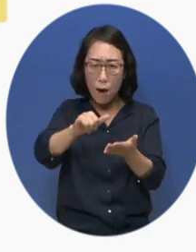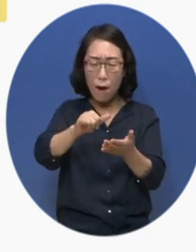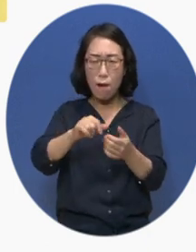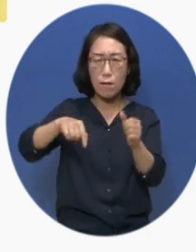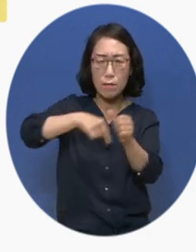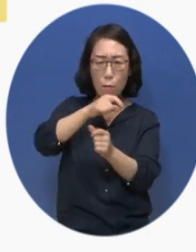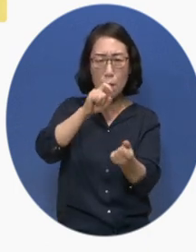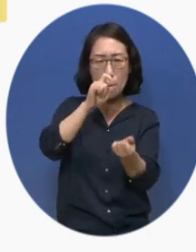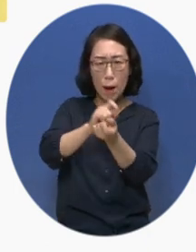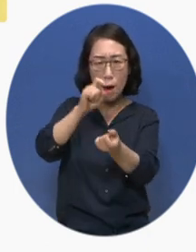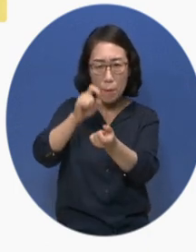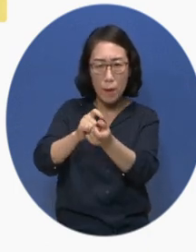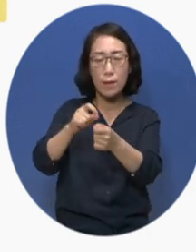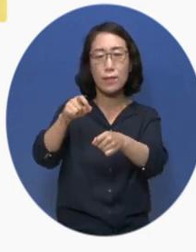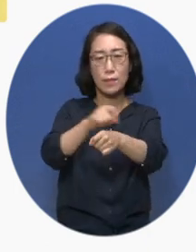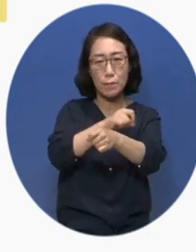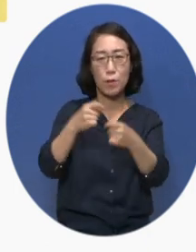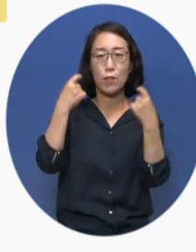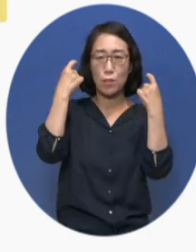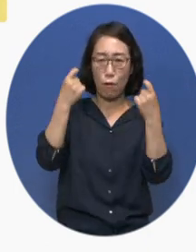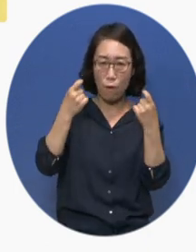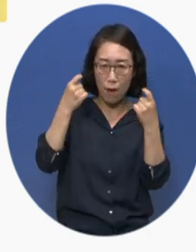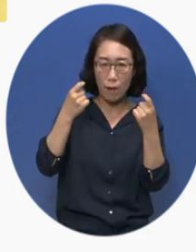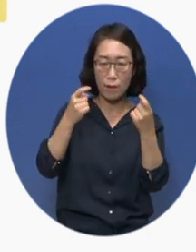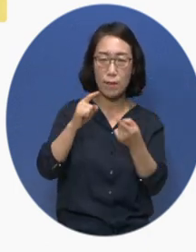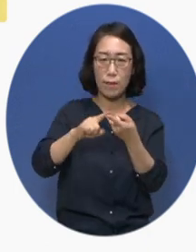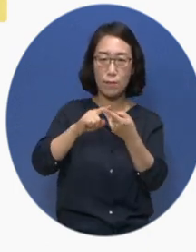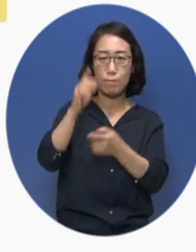특별한 여행기. 지금 만나보시죠.